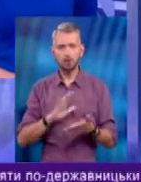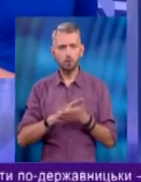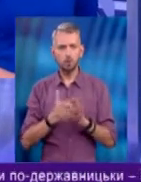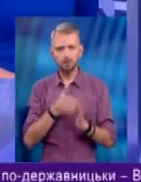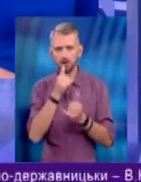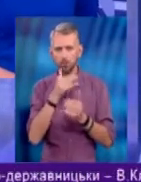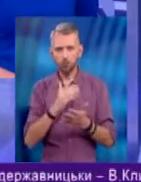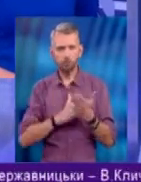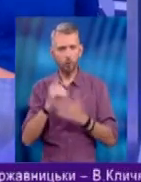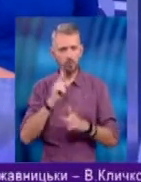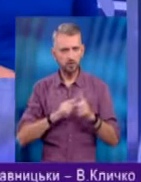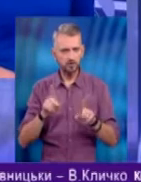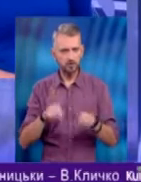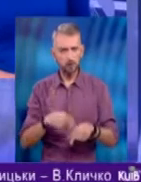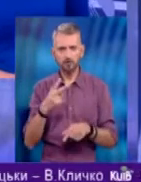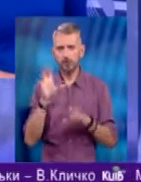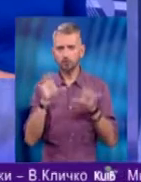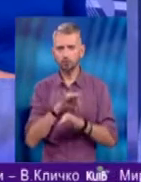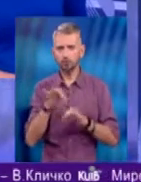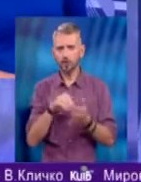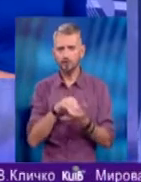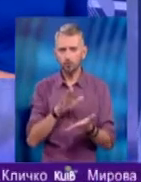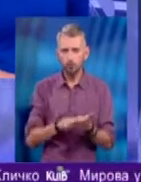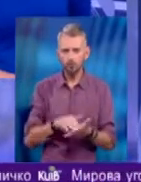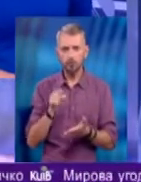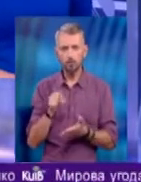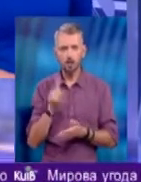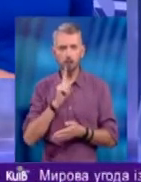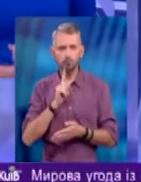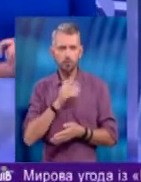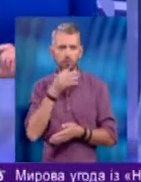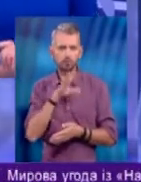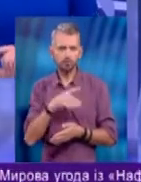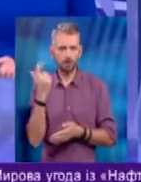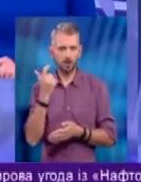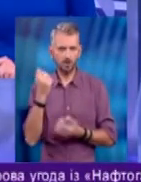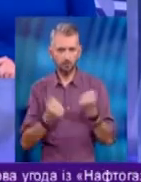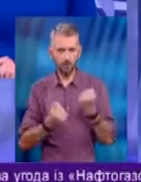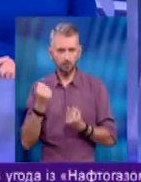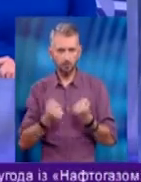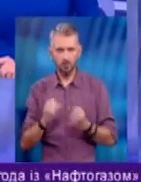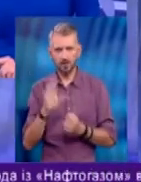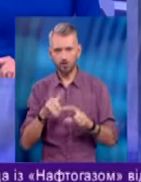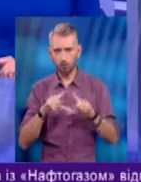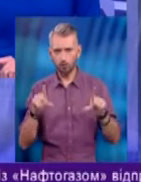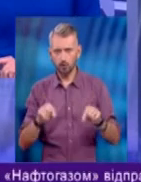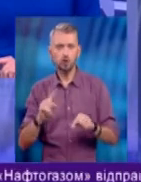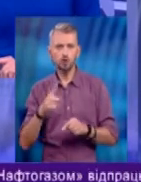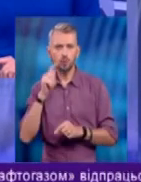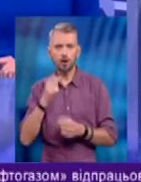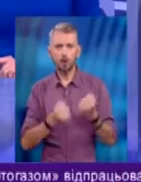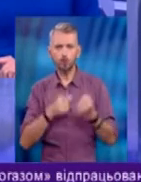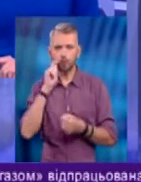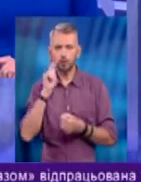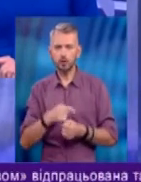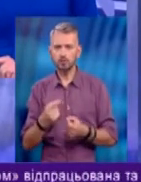можуть і у Верховній Раді. Два законопроекти зареєстровані, та вони поки не влаштовують власників авто на євро-номерах. Чому авто в